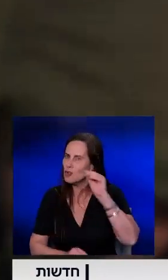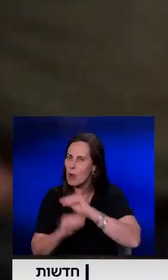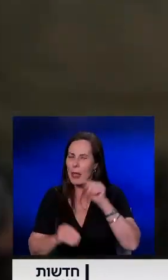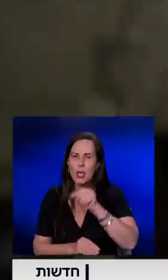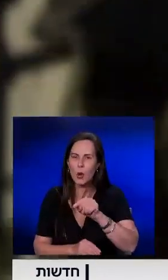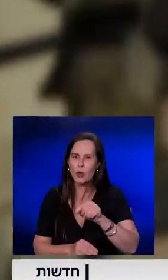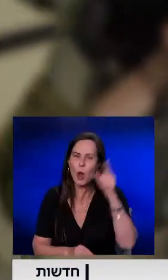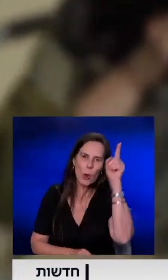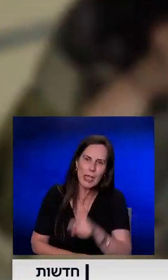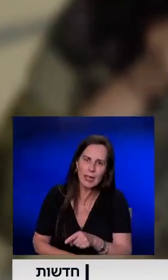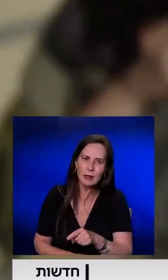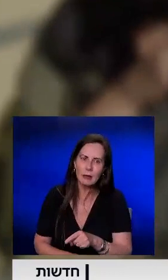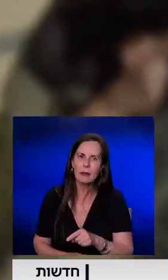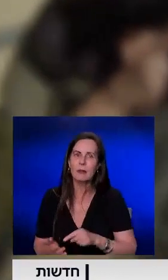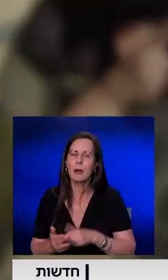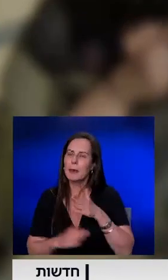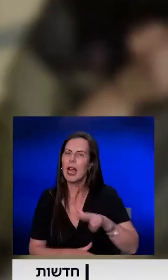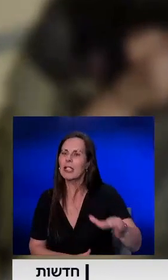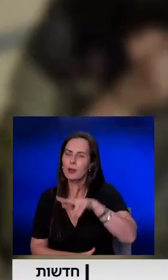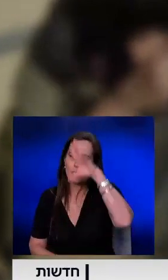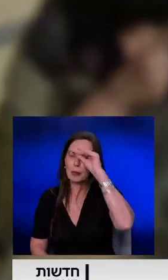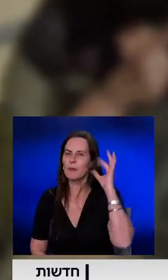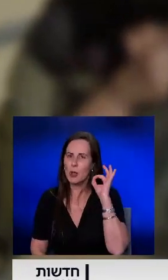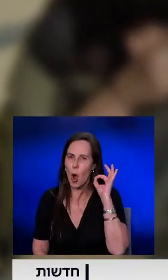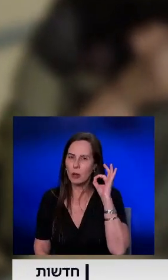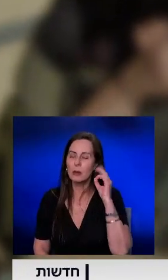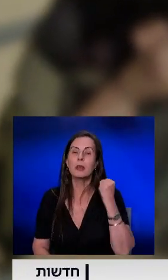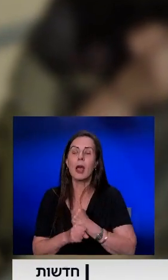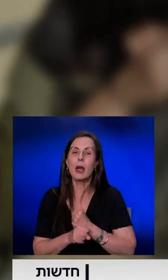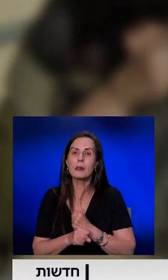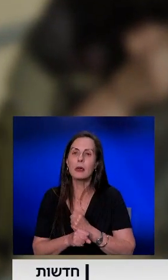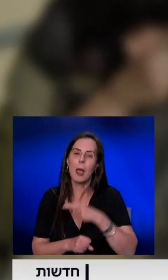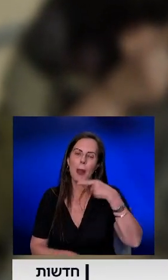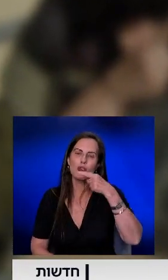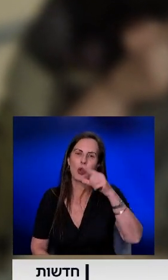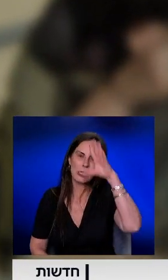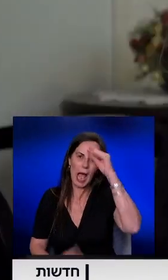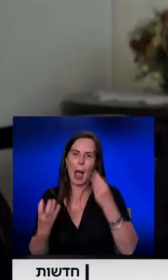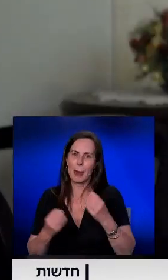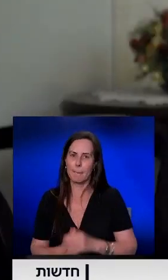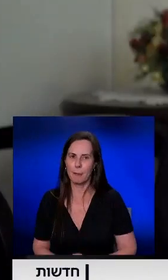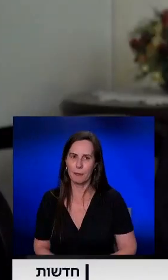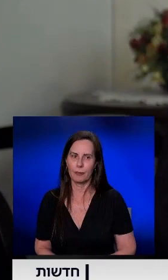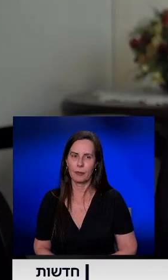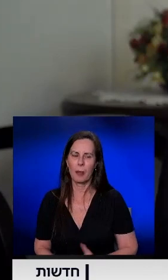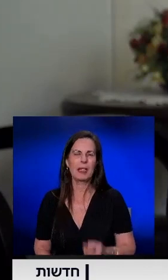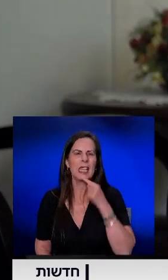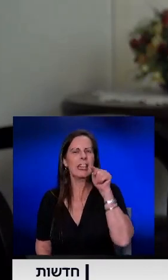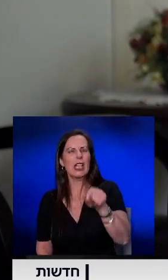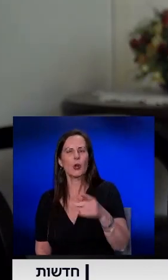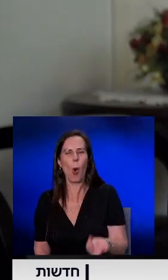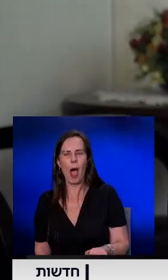או בלוכסנים, פנייה לציבור מעורב של חיילים וחיילות תעשה ככלל בלשון זכר רבים. זה נקודה על